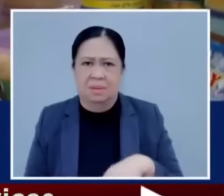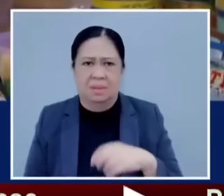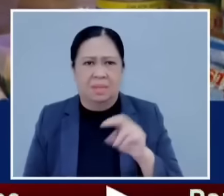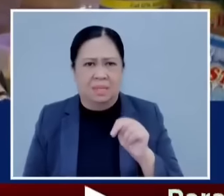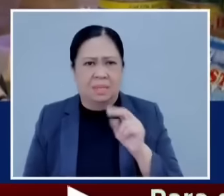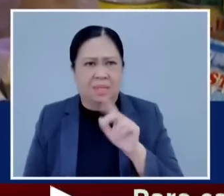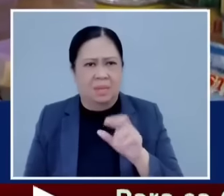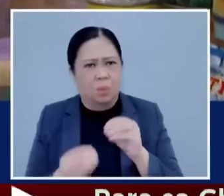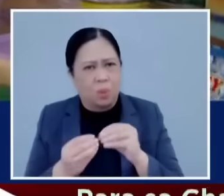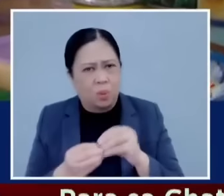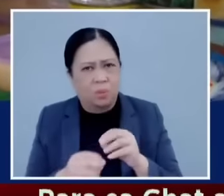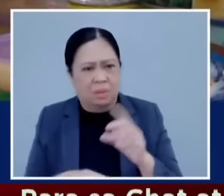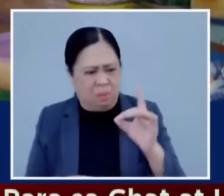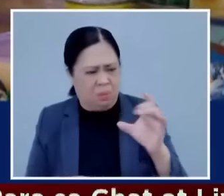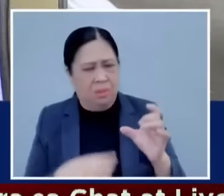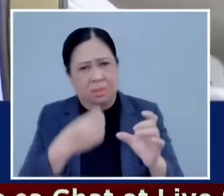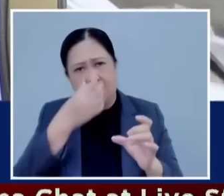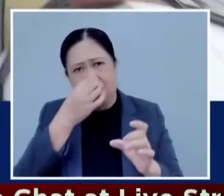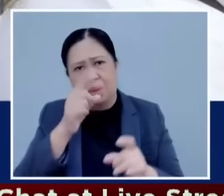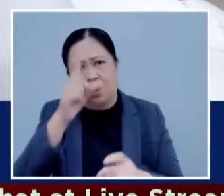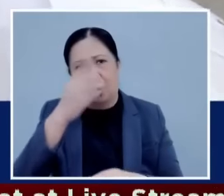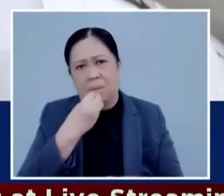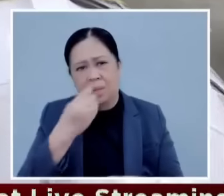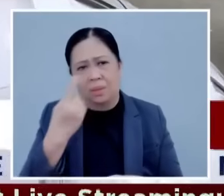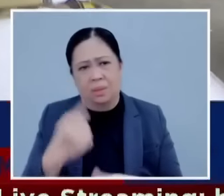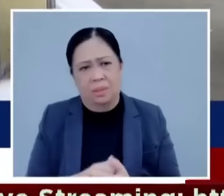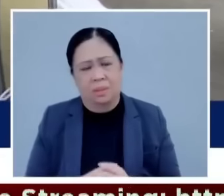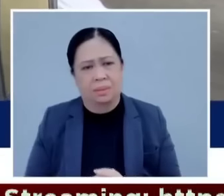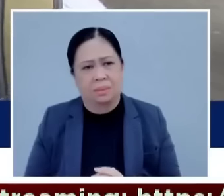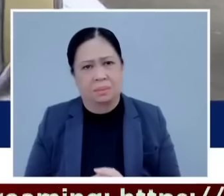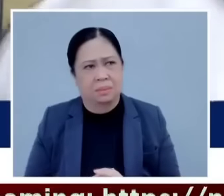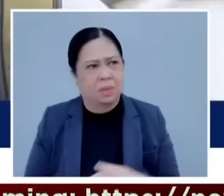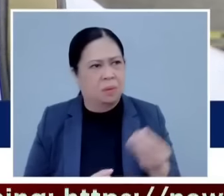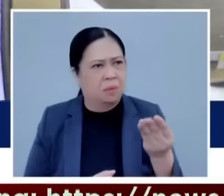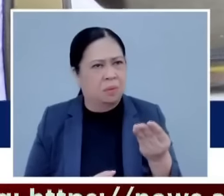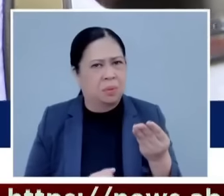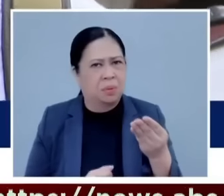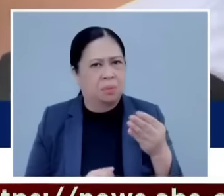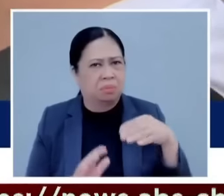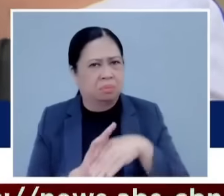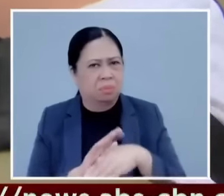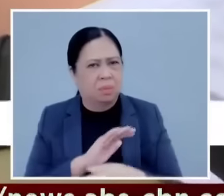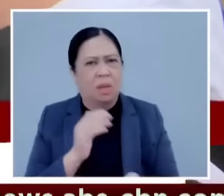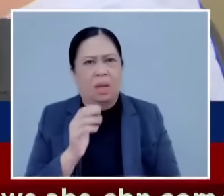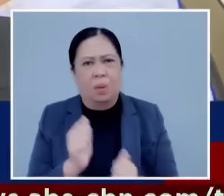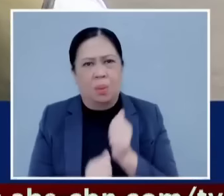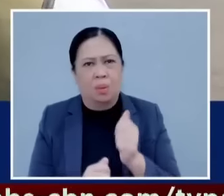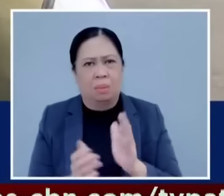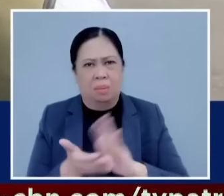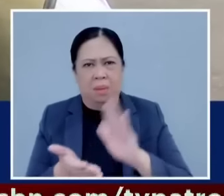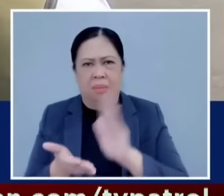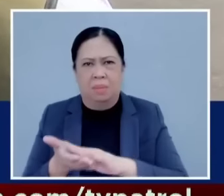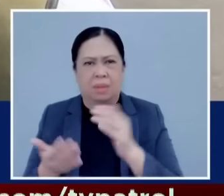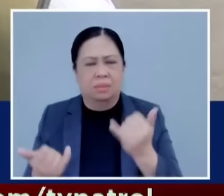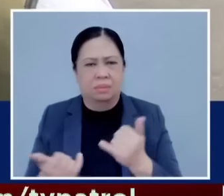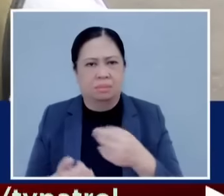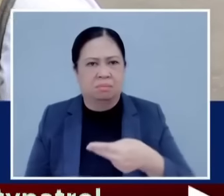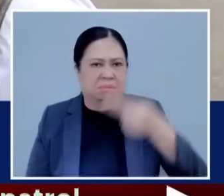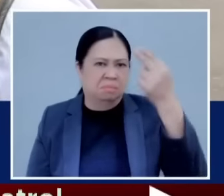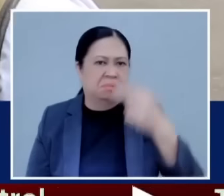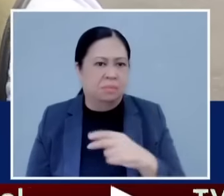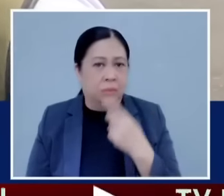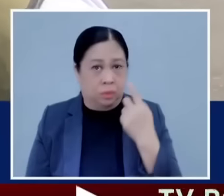kaya yung sandaan lang isang kainan. Madalang po bumababa. Mataas talaga. Madalas. Mahal ngayon. Mataas.